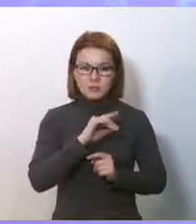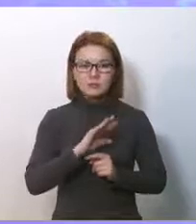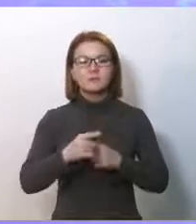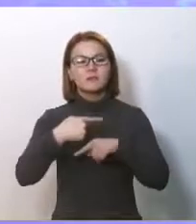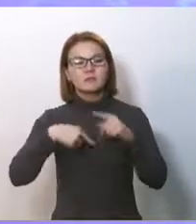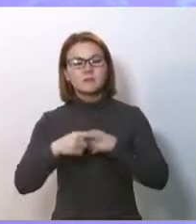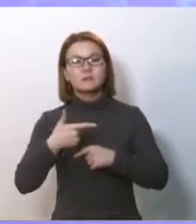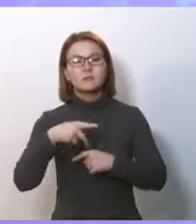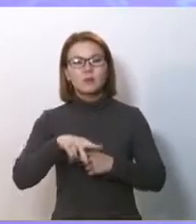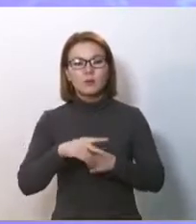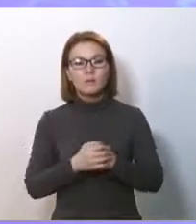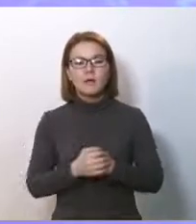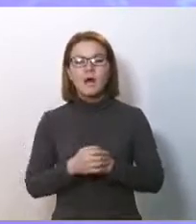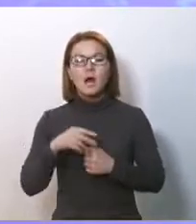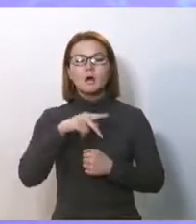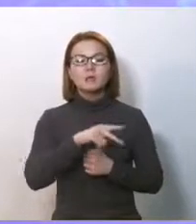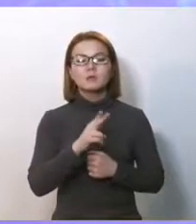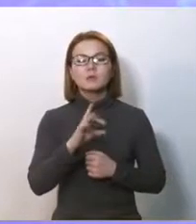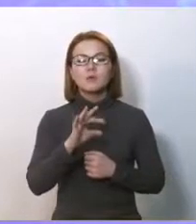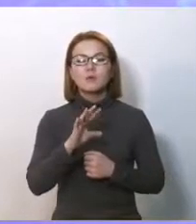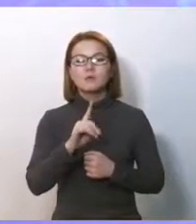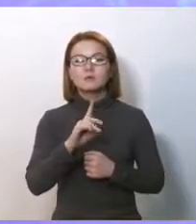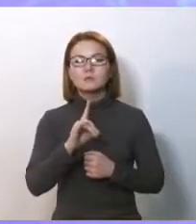глаголами. Ходить козырем,